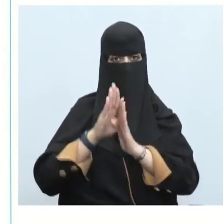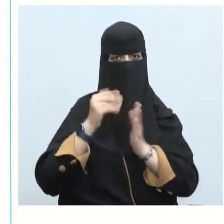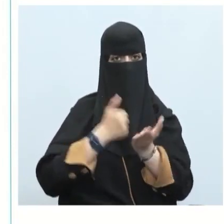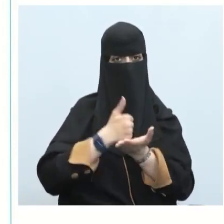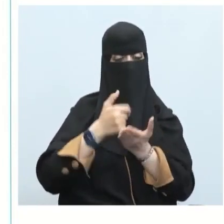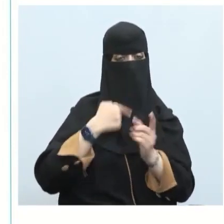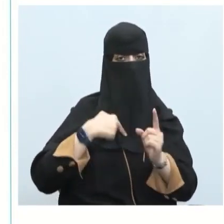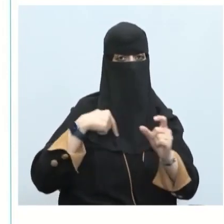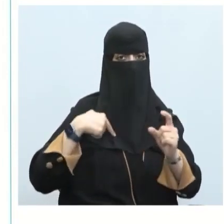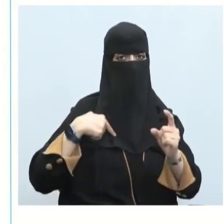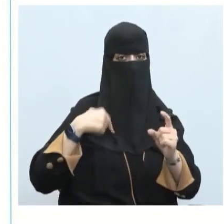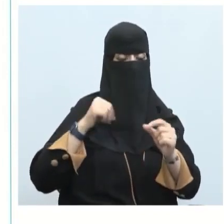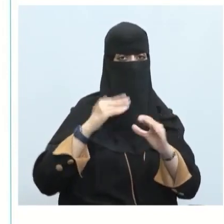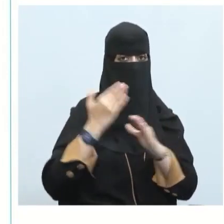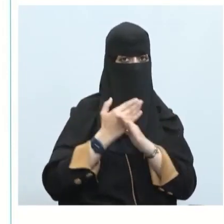الى